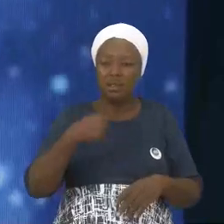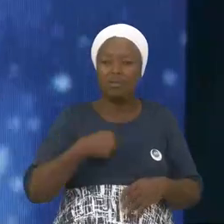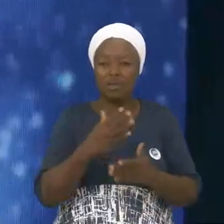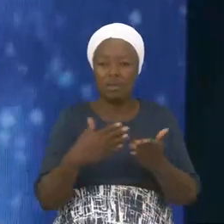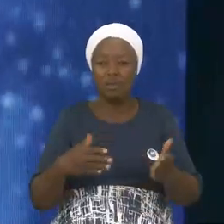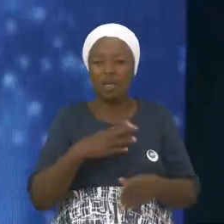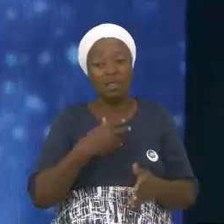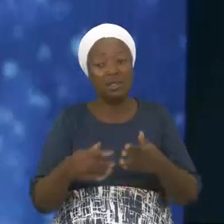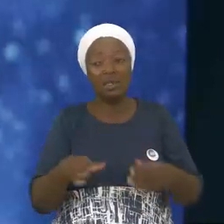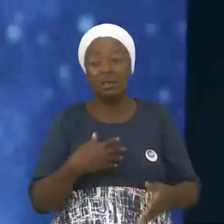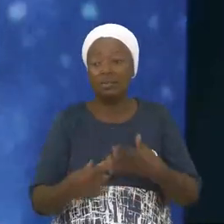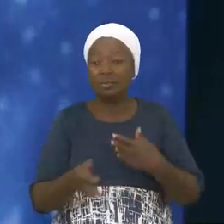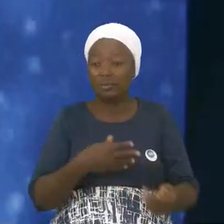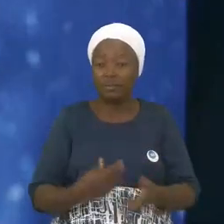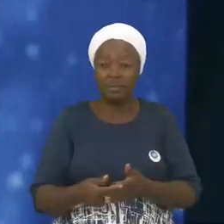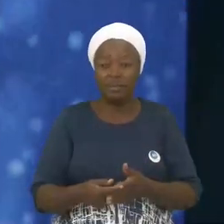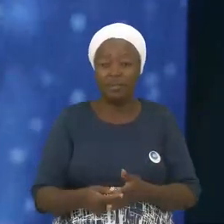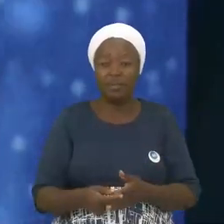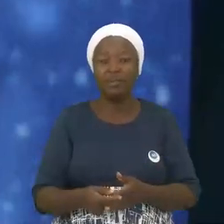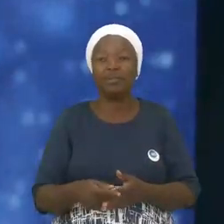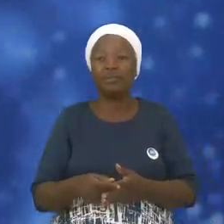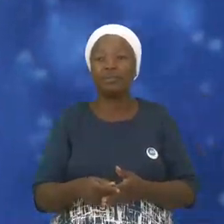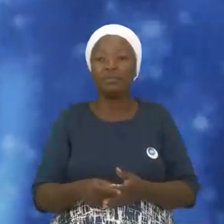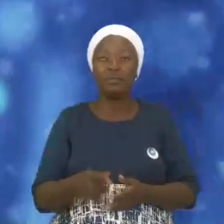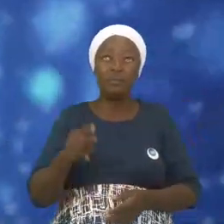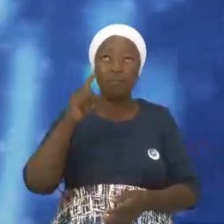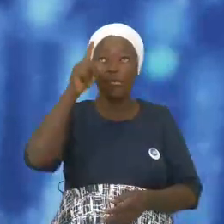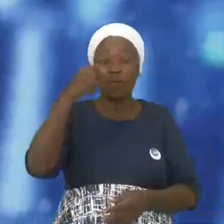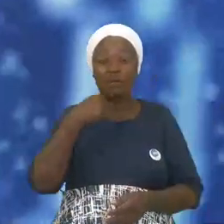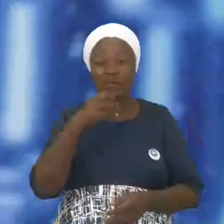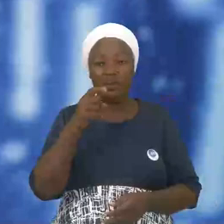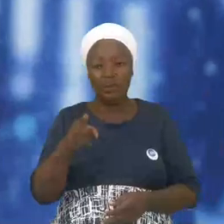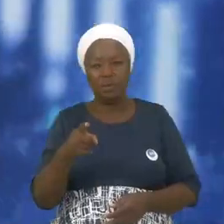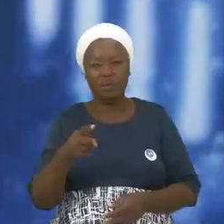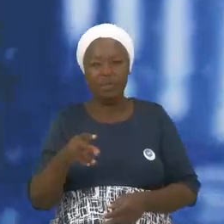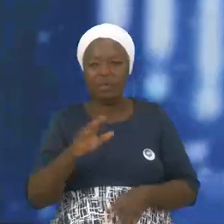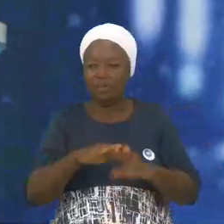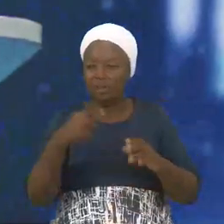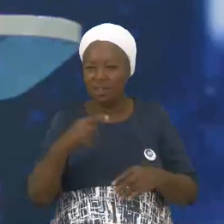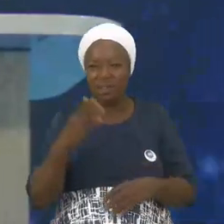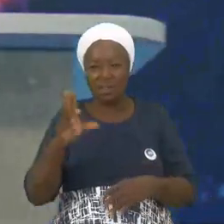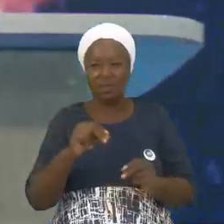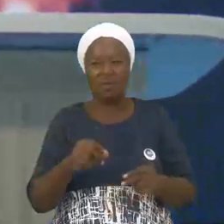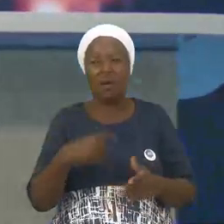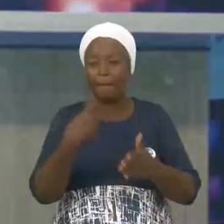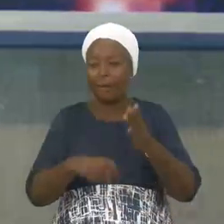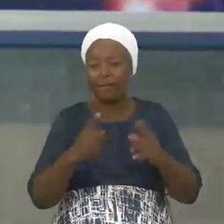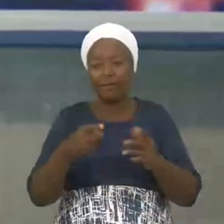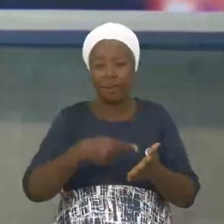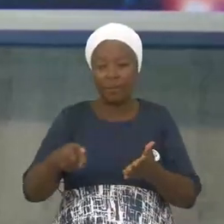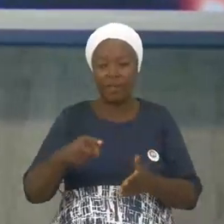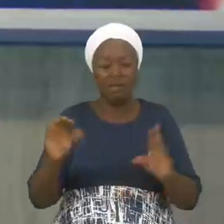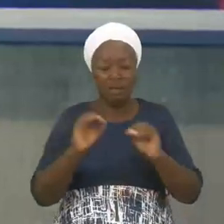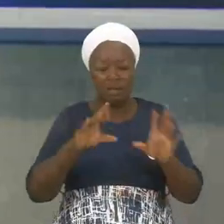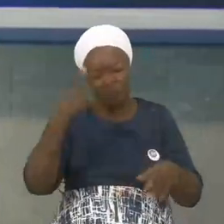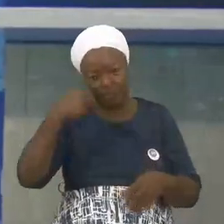là. Non, il va te dire quelque chose. Et tout ce qu'il te dit, ne dis pas, oh, il n'y a pas